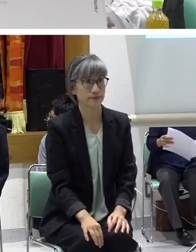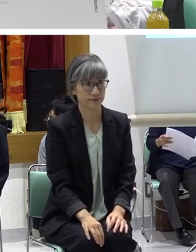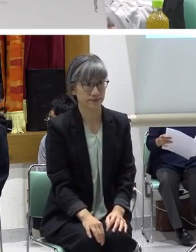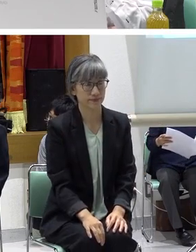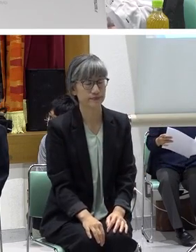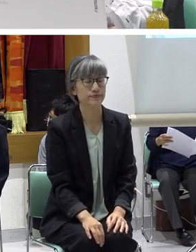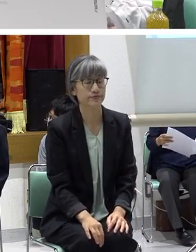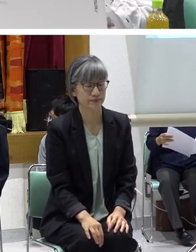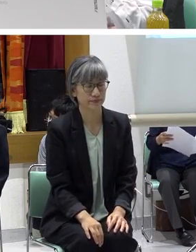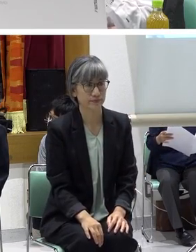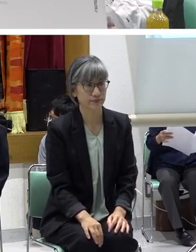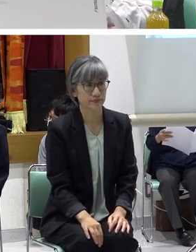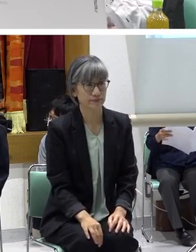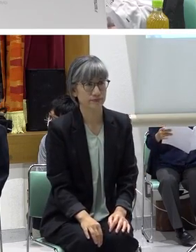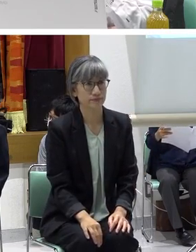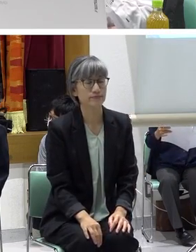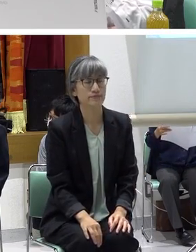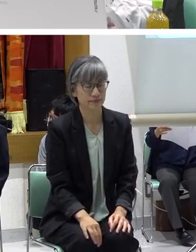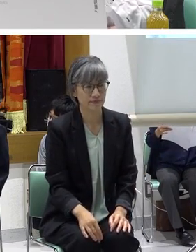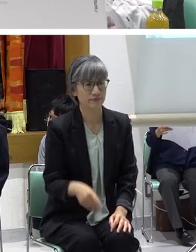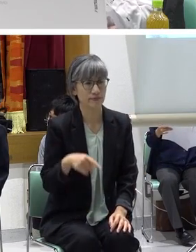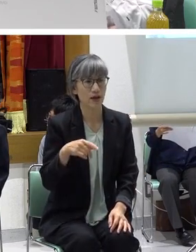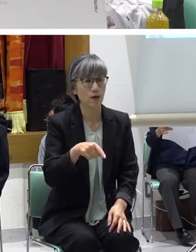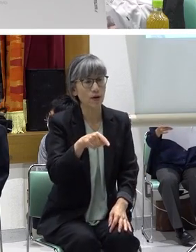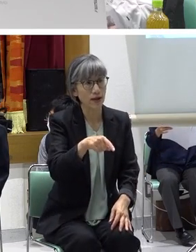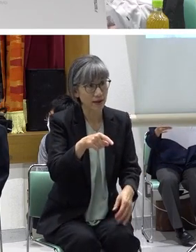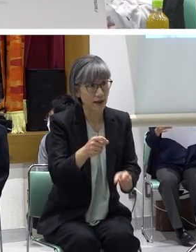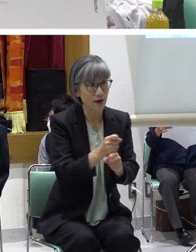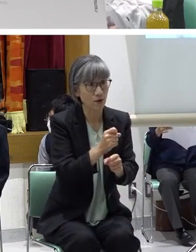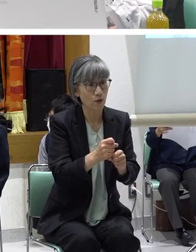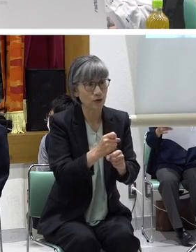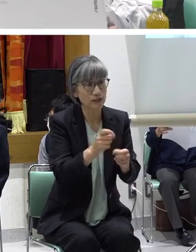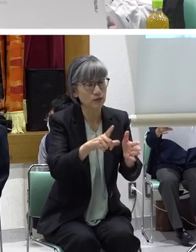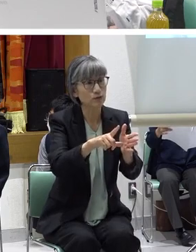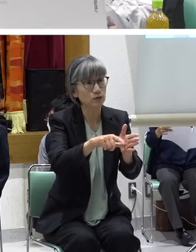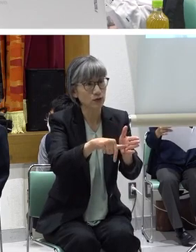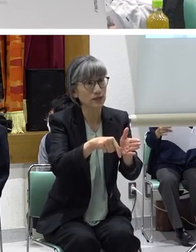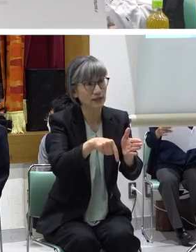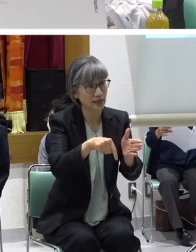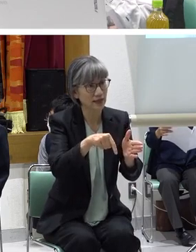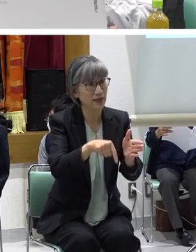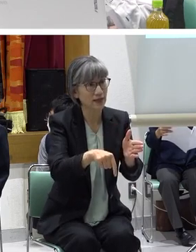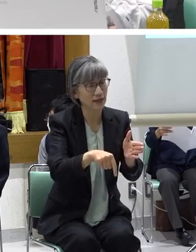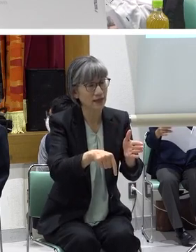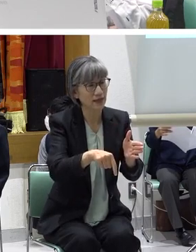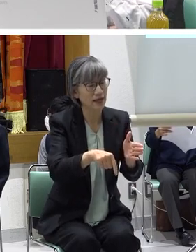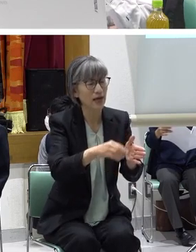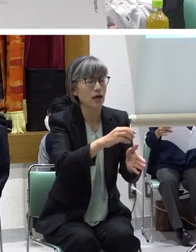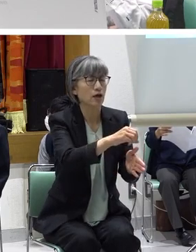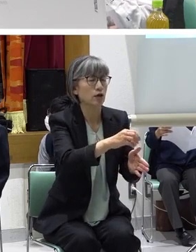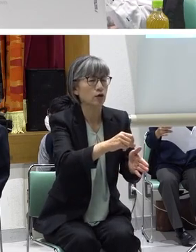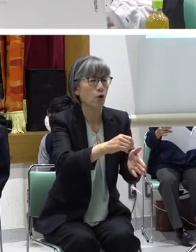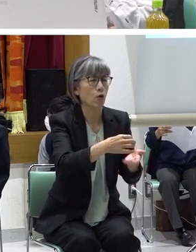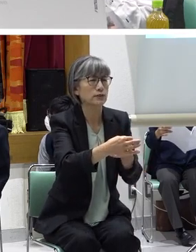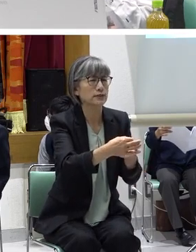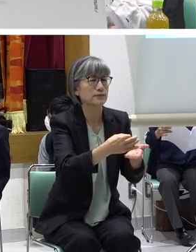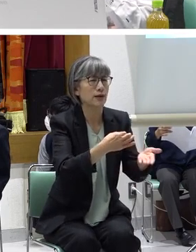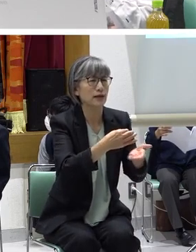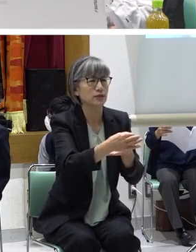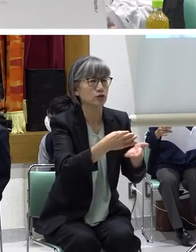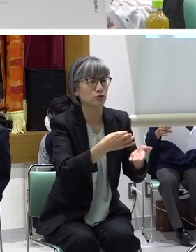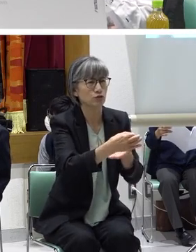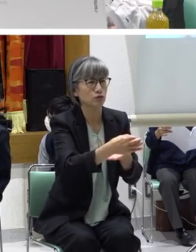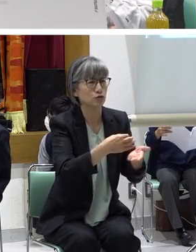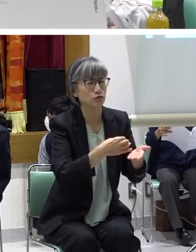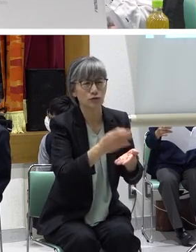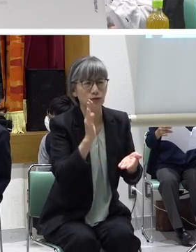また工事担当者の方からも工事をするにあたって用地買収がなかなか進まず歩